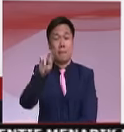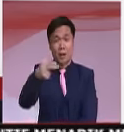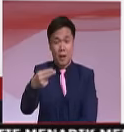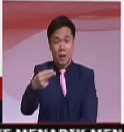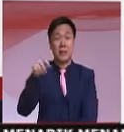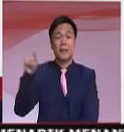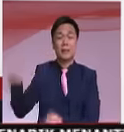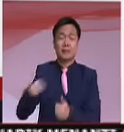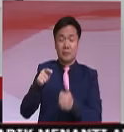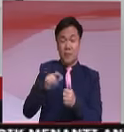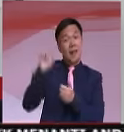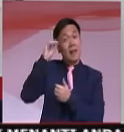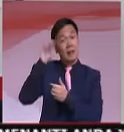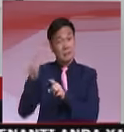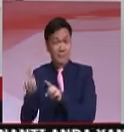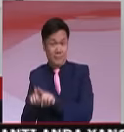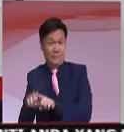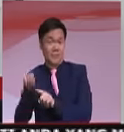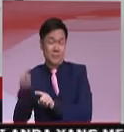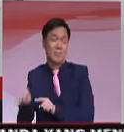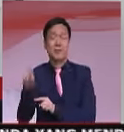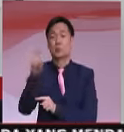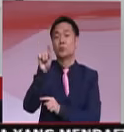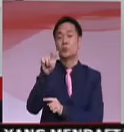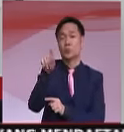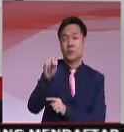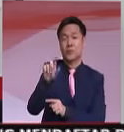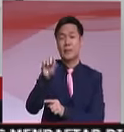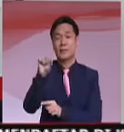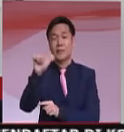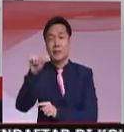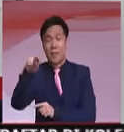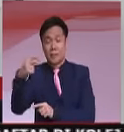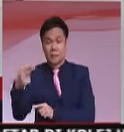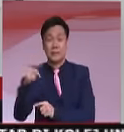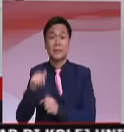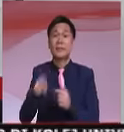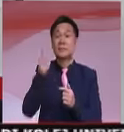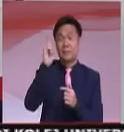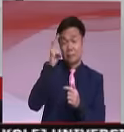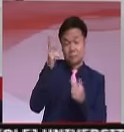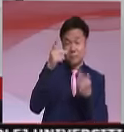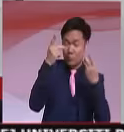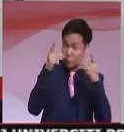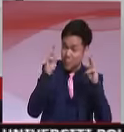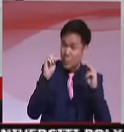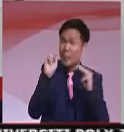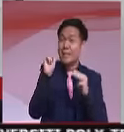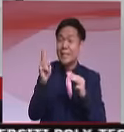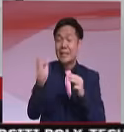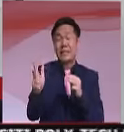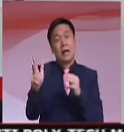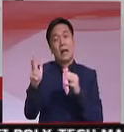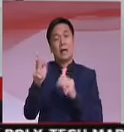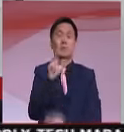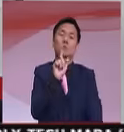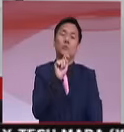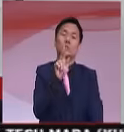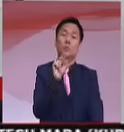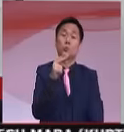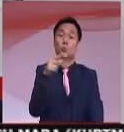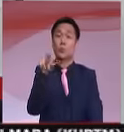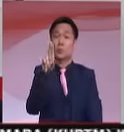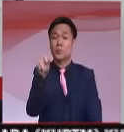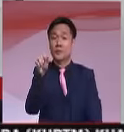adik kepada tumsila Muhammad Nuh yaitu istri kepada Perdana Menteri ketiga oleh Irham Tun Hussein onn baik menyempurnakan